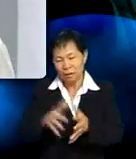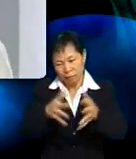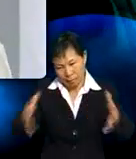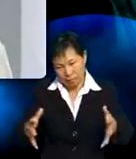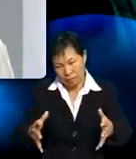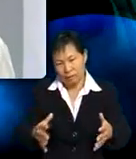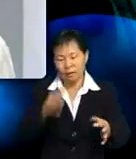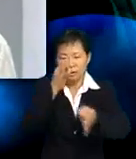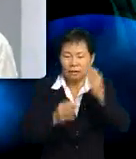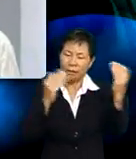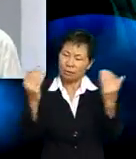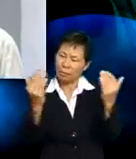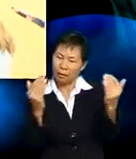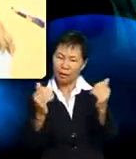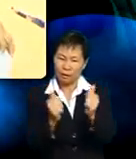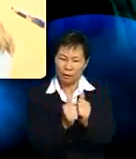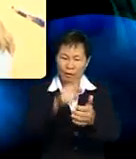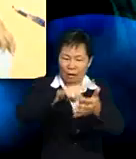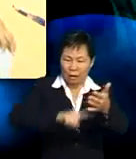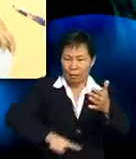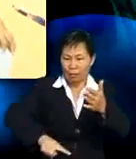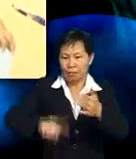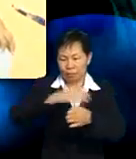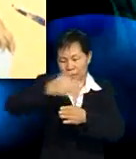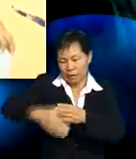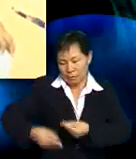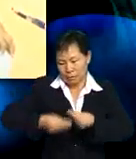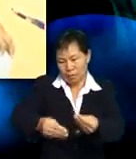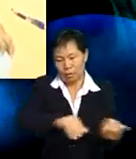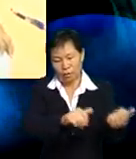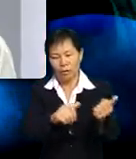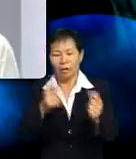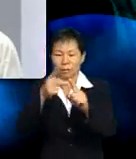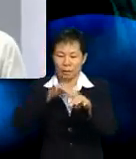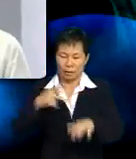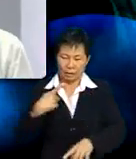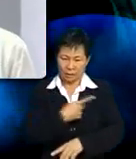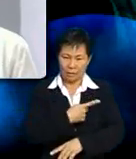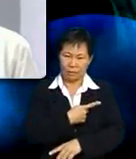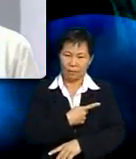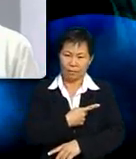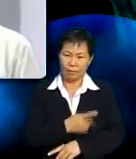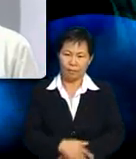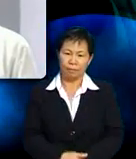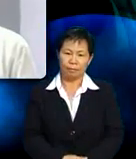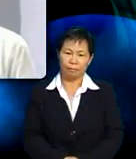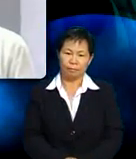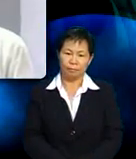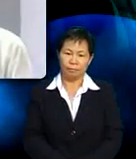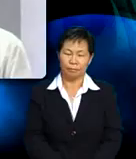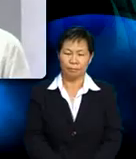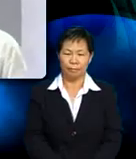tidak banyak jika dibandingkan dengan apa yang telah diberikan kepada kita sebelum ini.